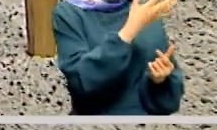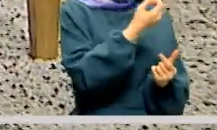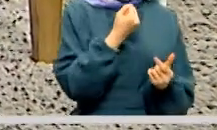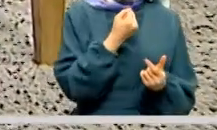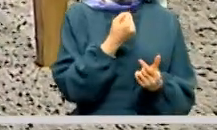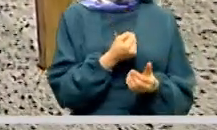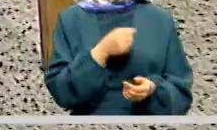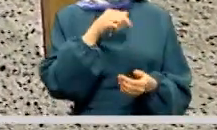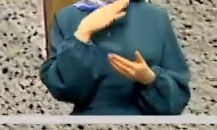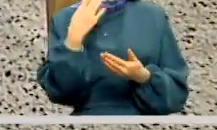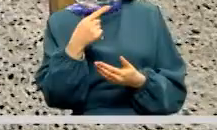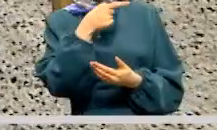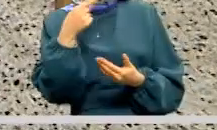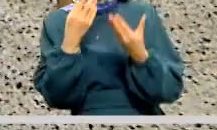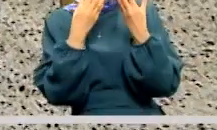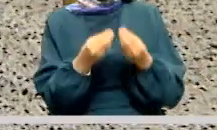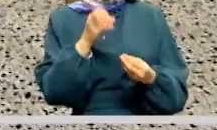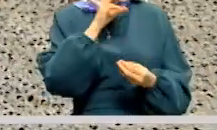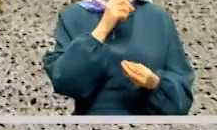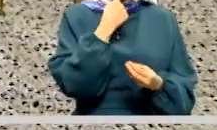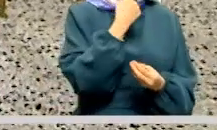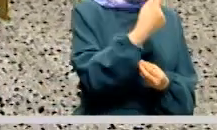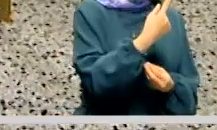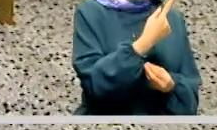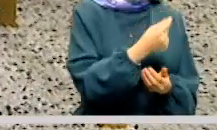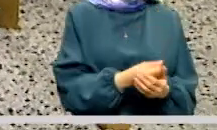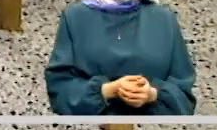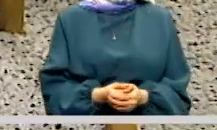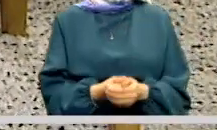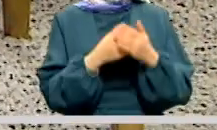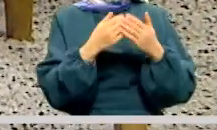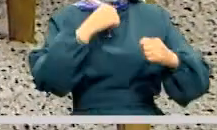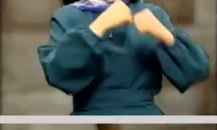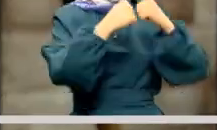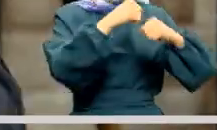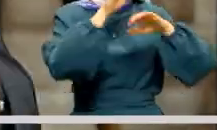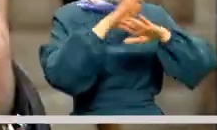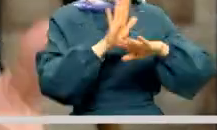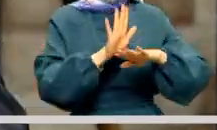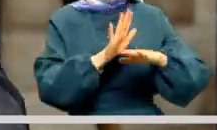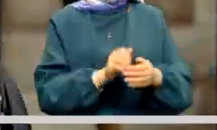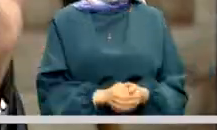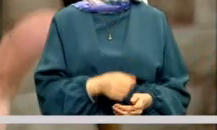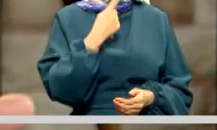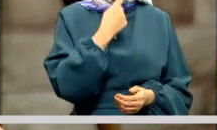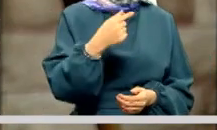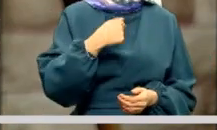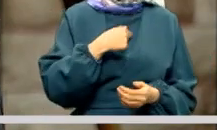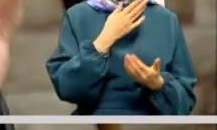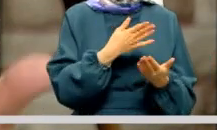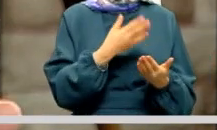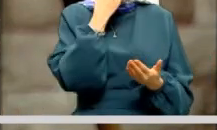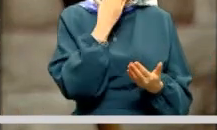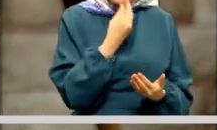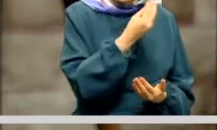işte bir şeyin eksilmişse öğretmenle söyleği ver güzelce ama kavga etme söyleseydin ben sana zaten bir tane